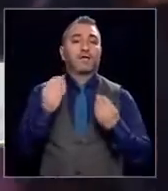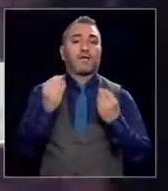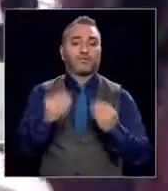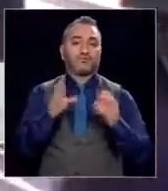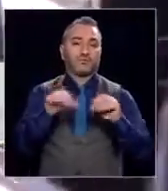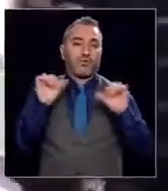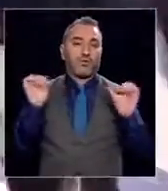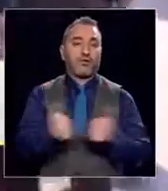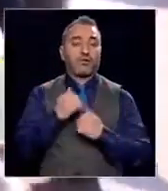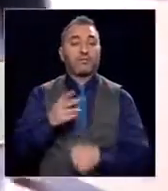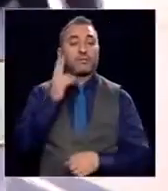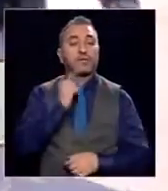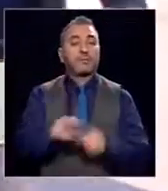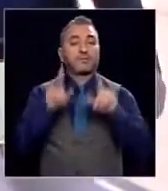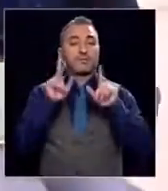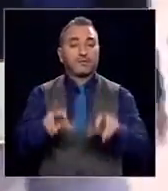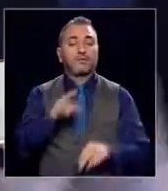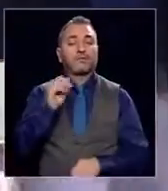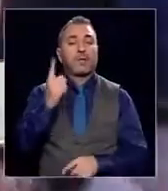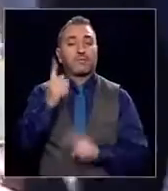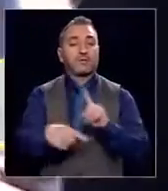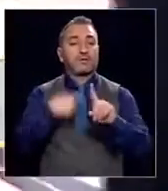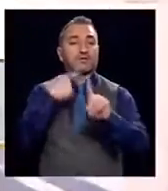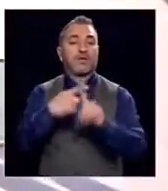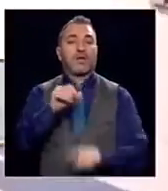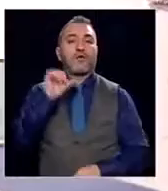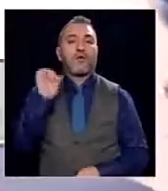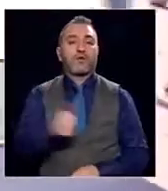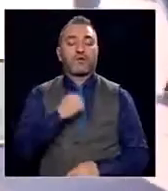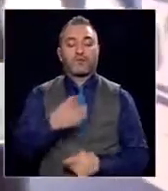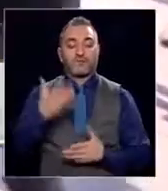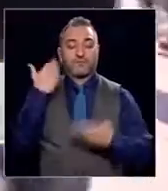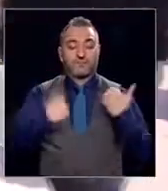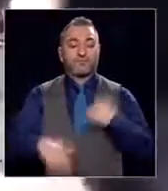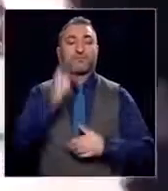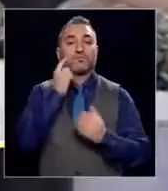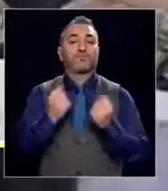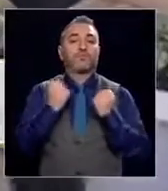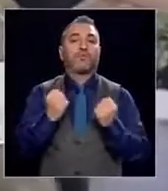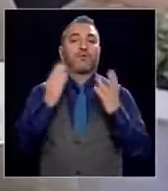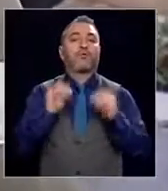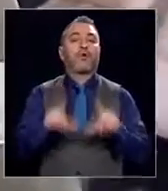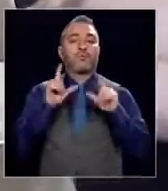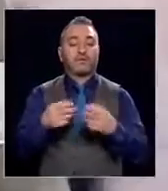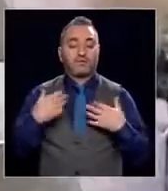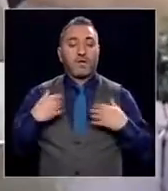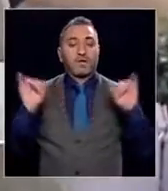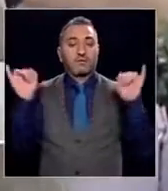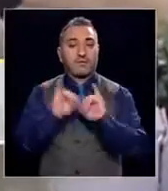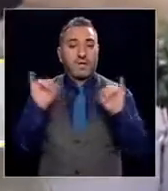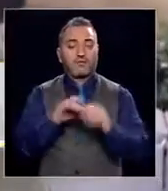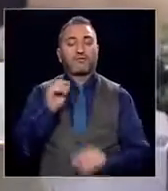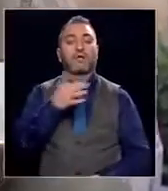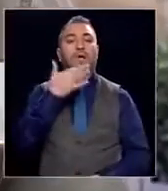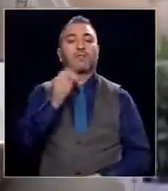en az hijyen kadar önemli olan bir şey daha var. O da bağışıklık sisteminin güçlendirilmesi. Bağışıklığın en kötü olduğu yaşlar 60